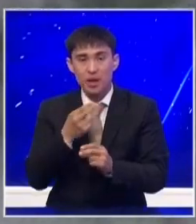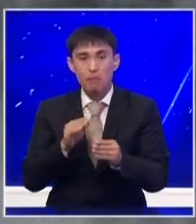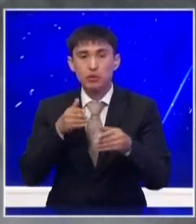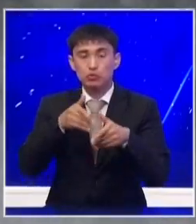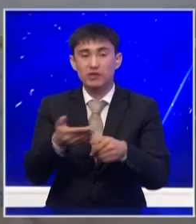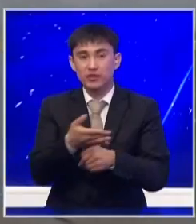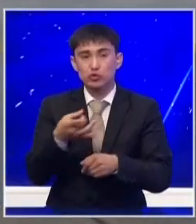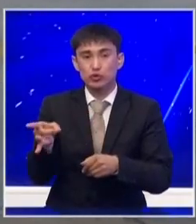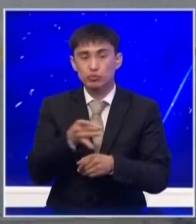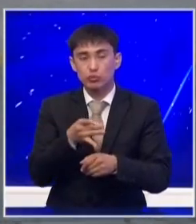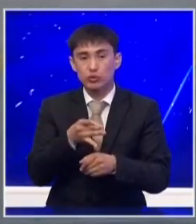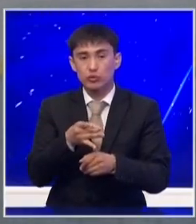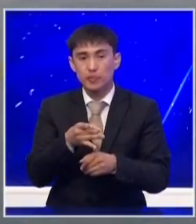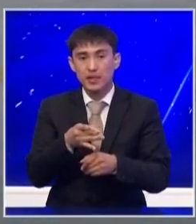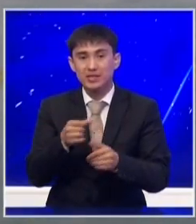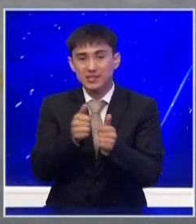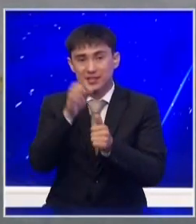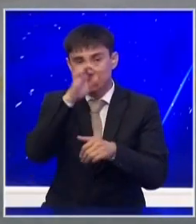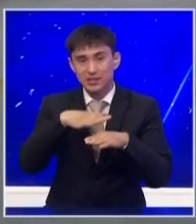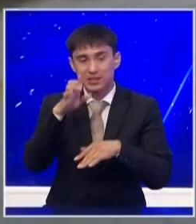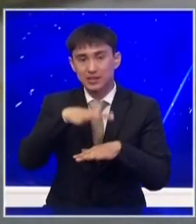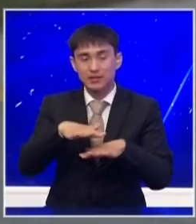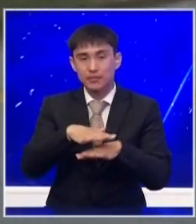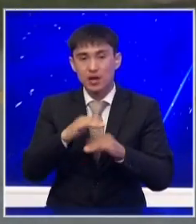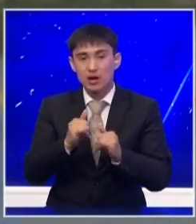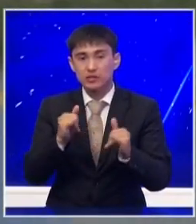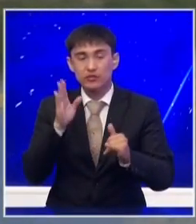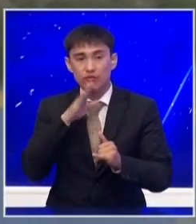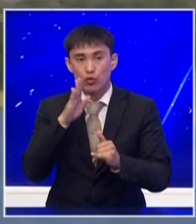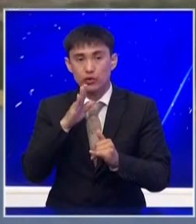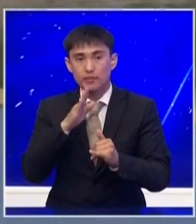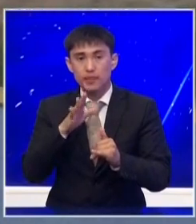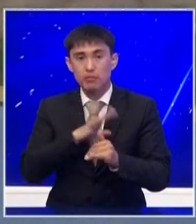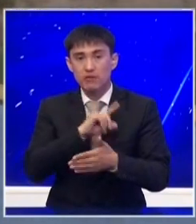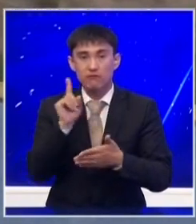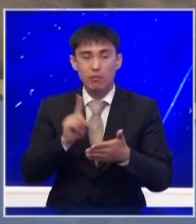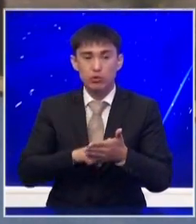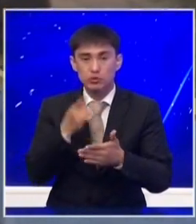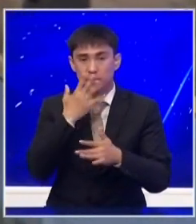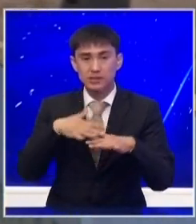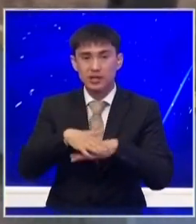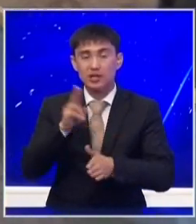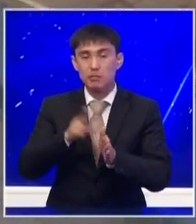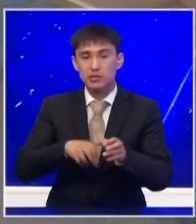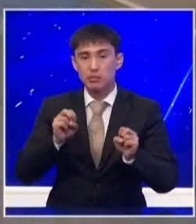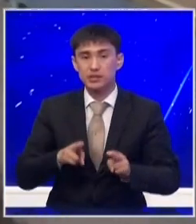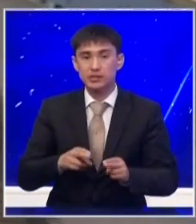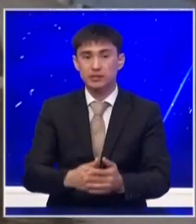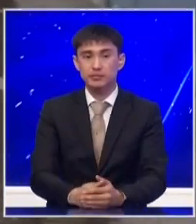поступающий в нашу республику из соседних стран. Развитие водных ресурсов стало вопросом национальной